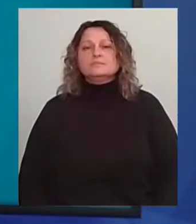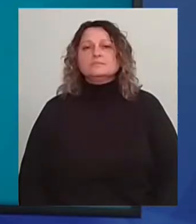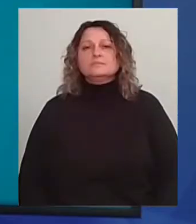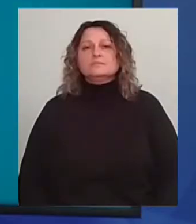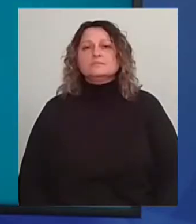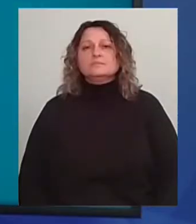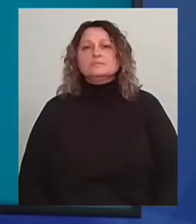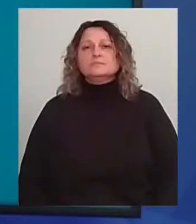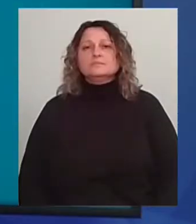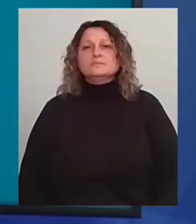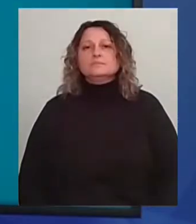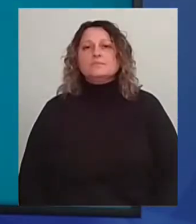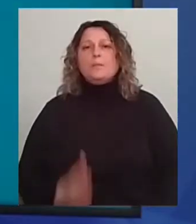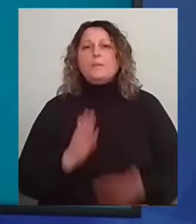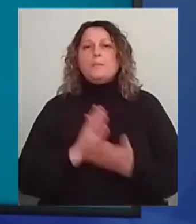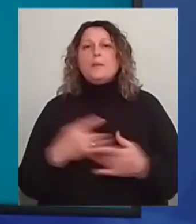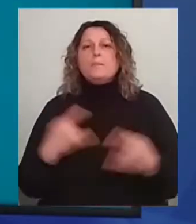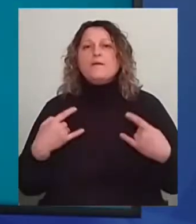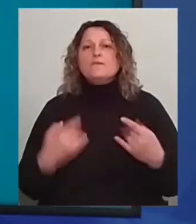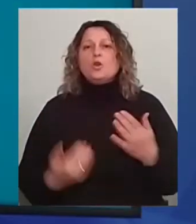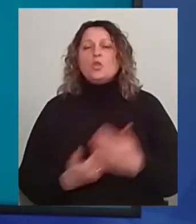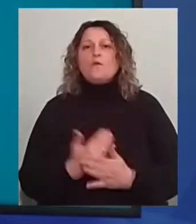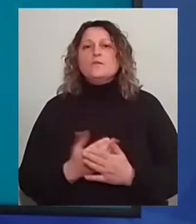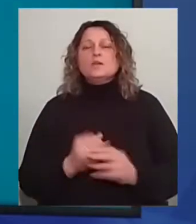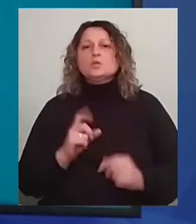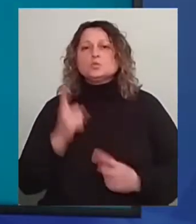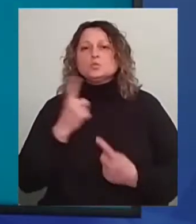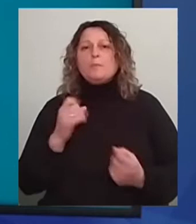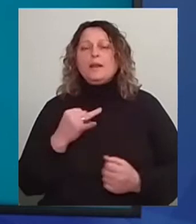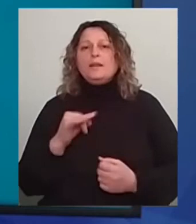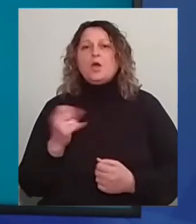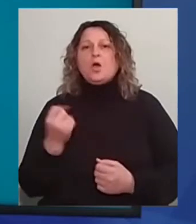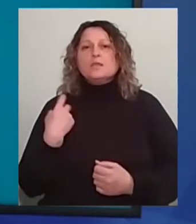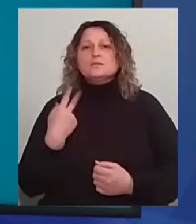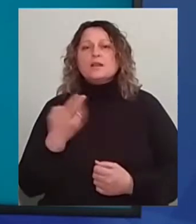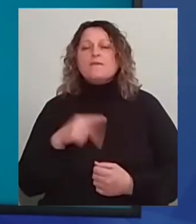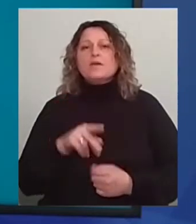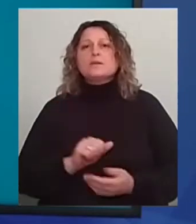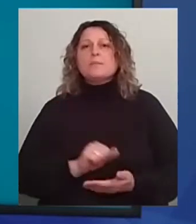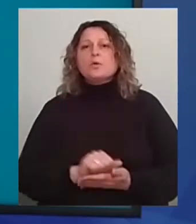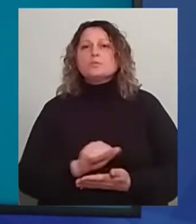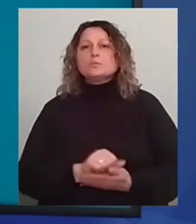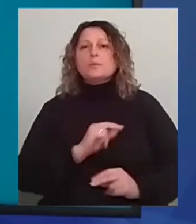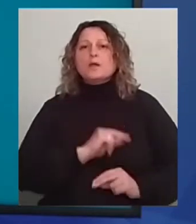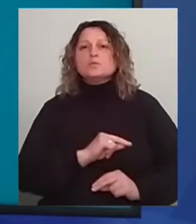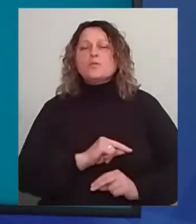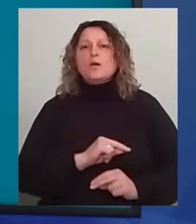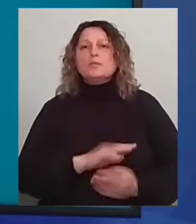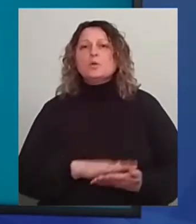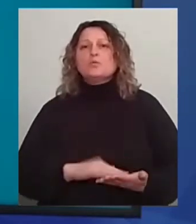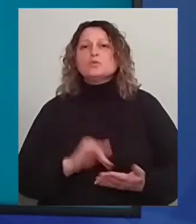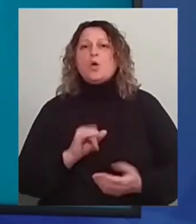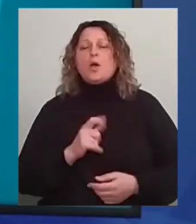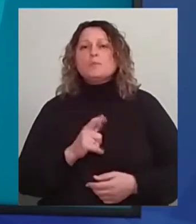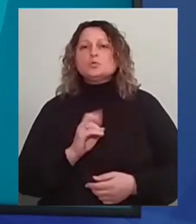В прямому ефірі новини на Суспільному Одеса. Для вас продовжують працювати наші кореспонденти та ведуча Ольга